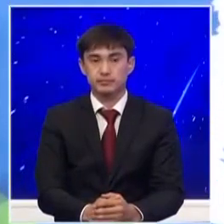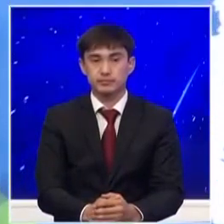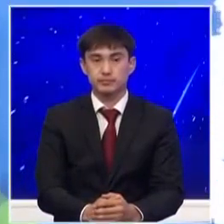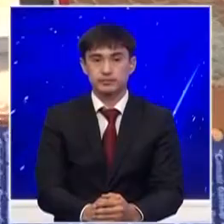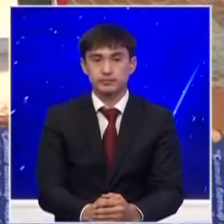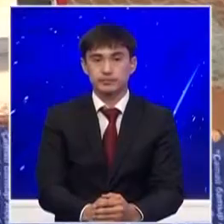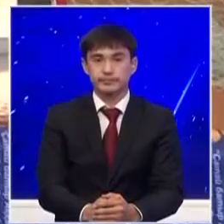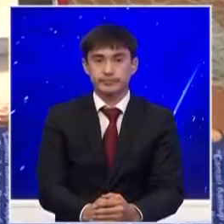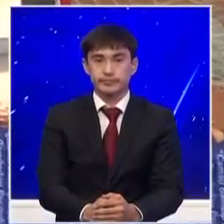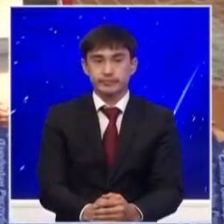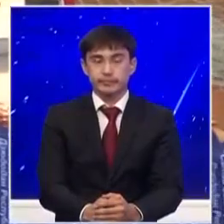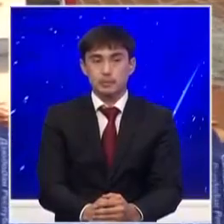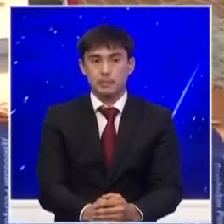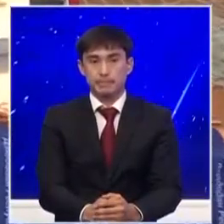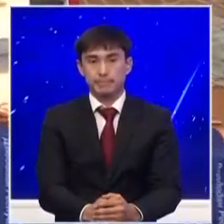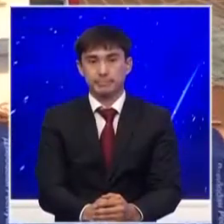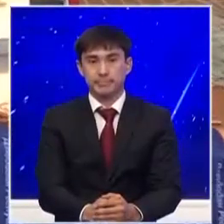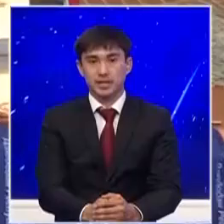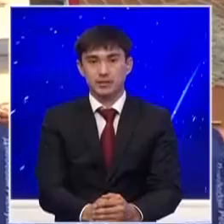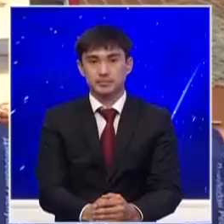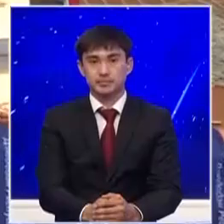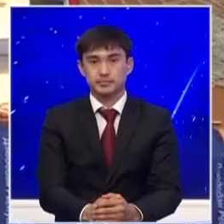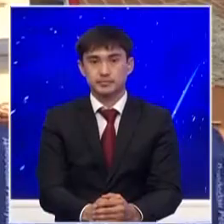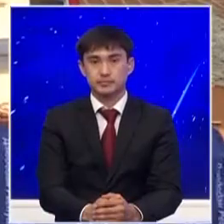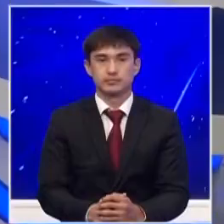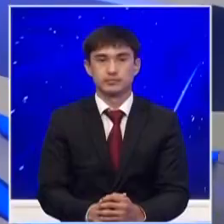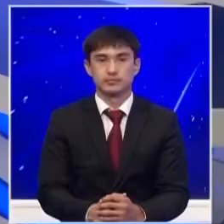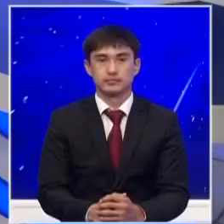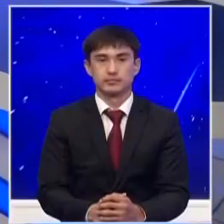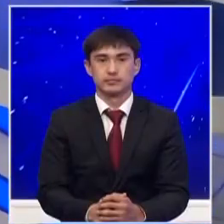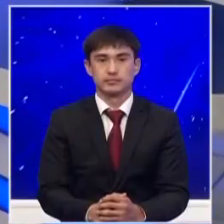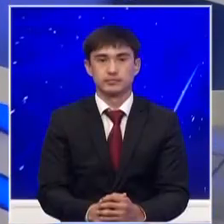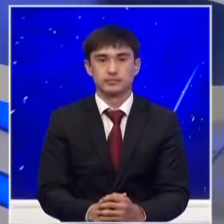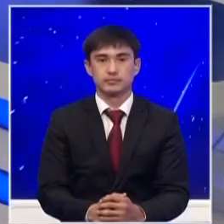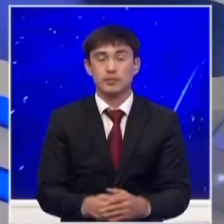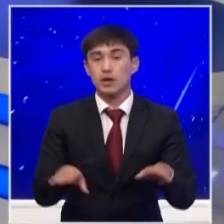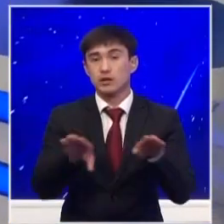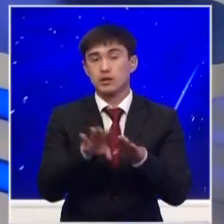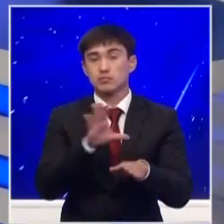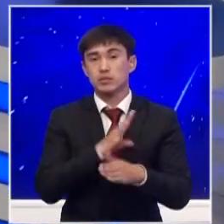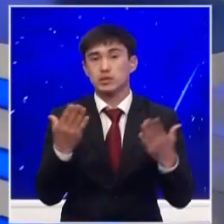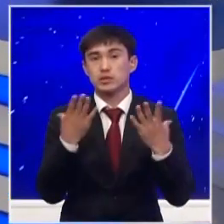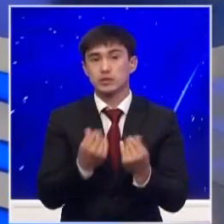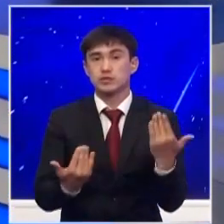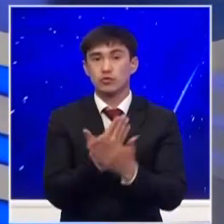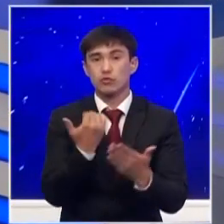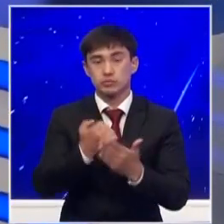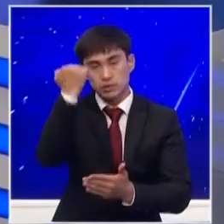Байбосынов, телеканал ЖТСУ. Таким